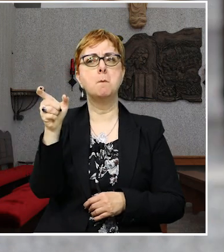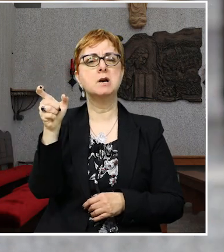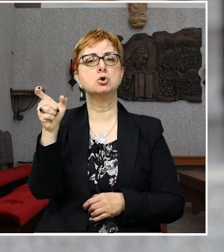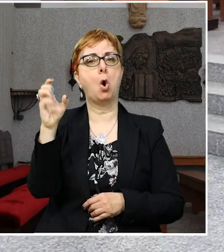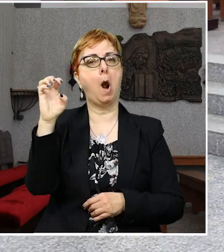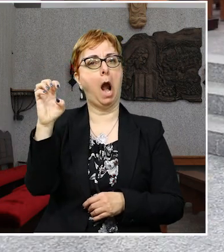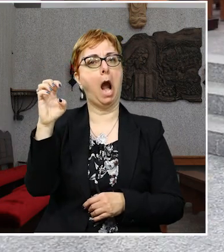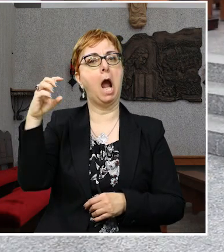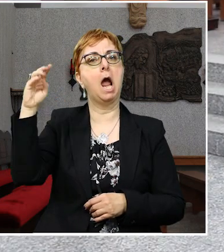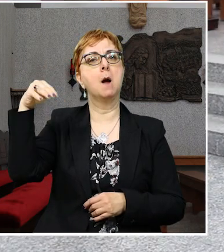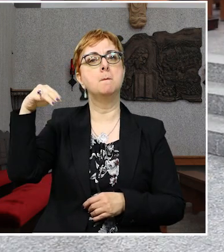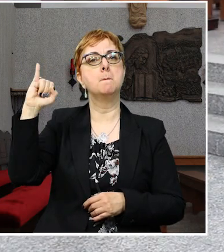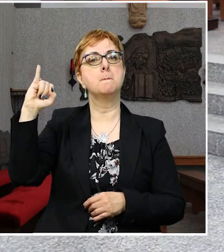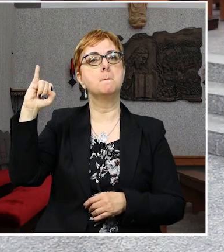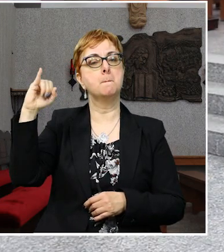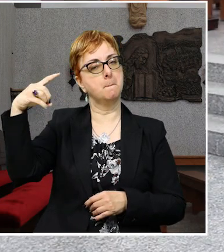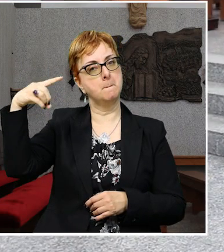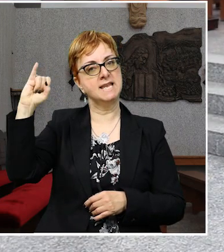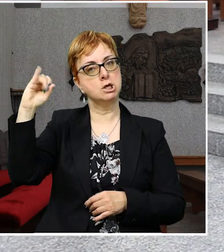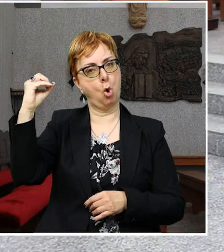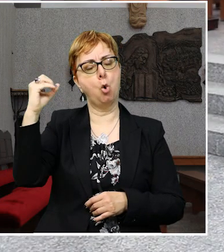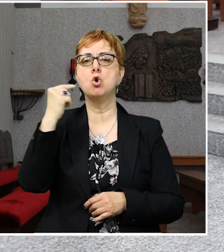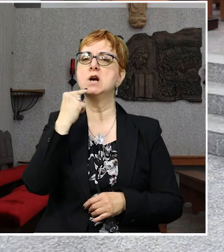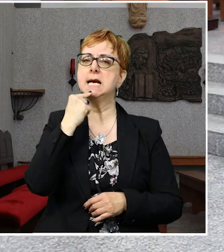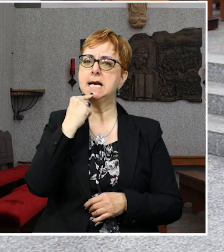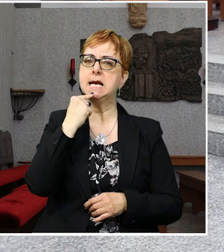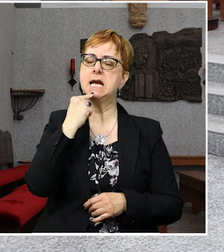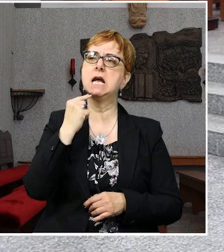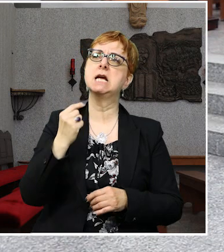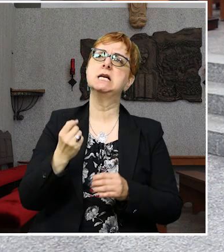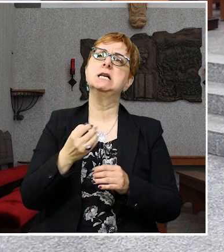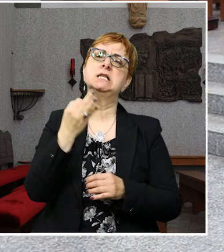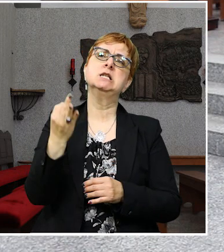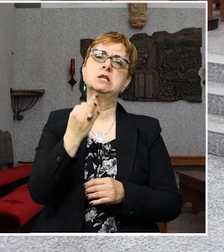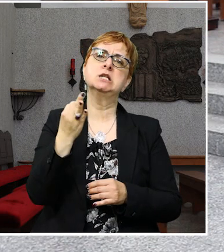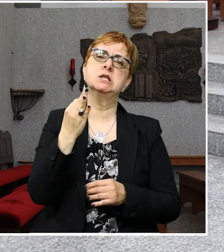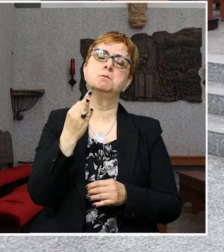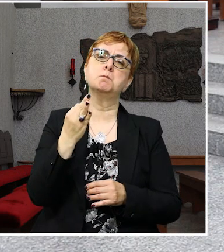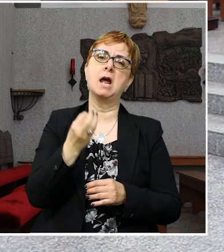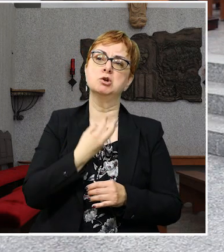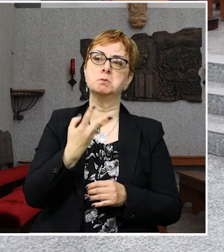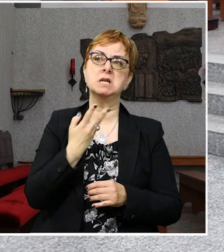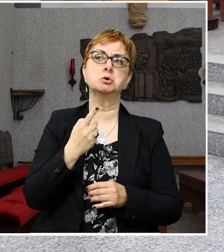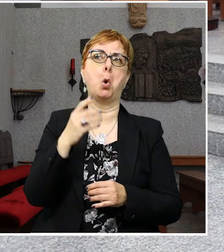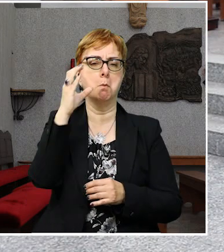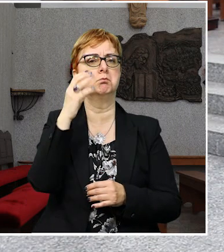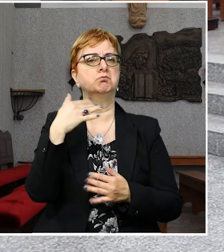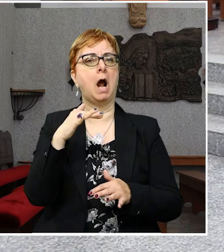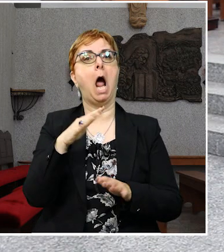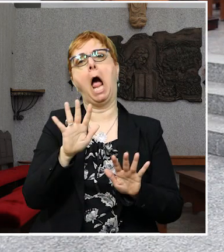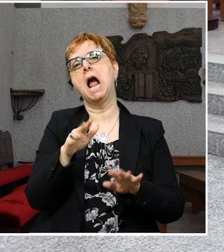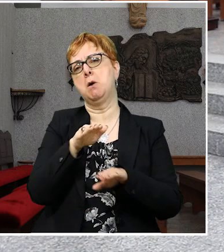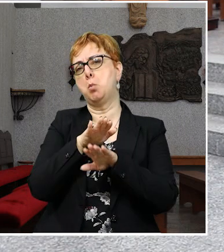l'empio? Chissà quante volte ci sarà capitato di sentire questa espressione e forse qualche volta anche